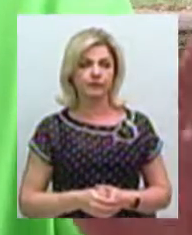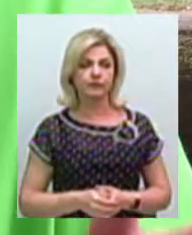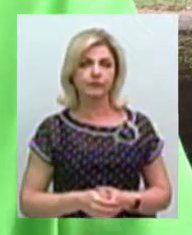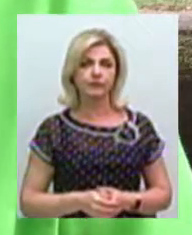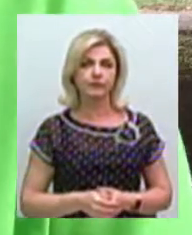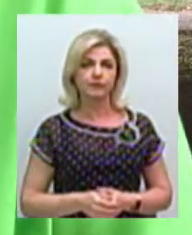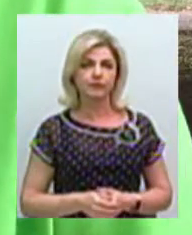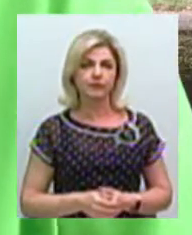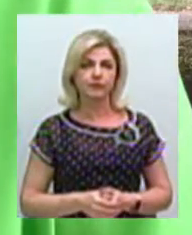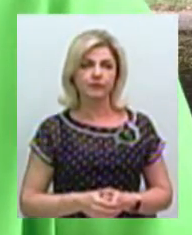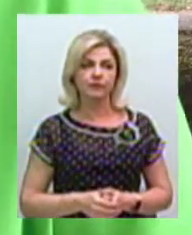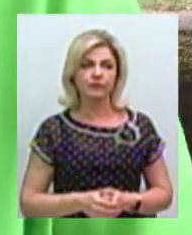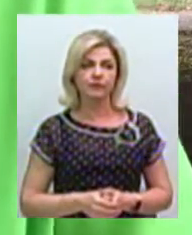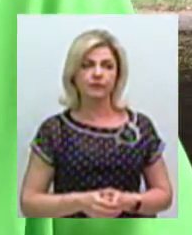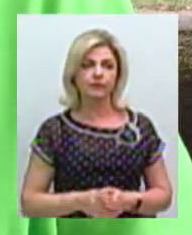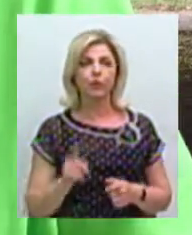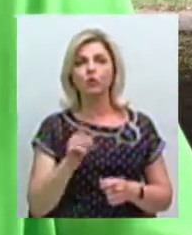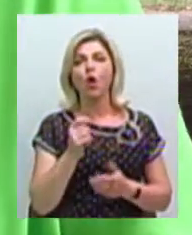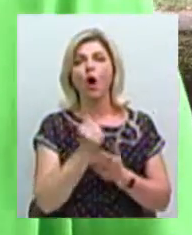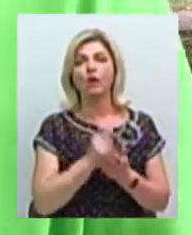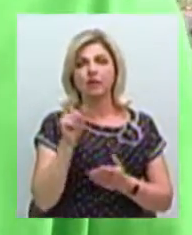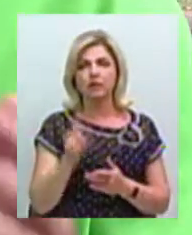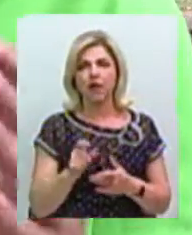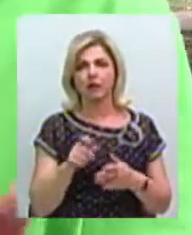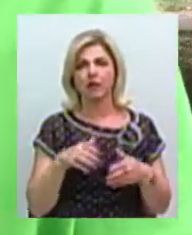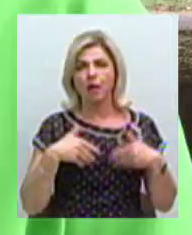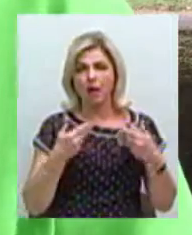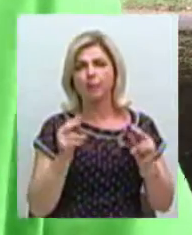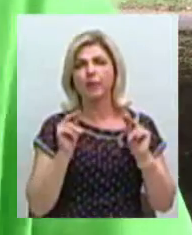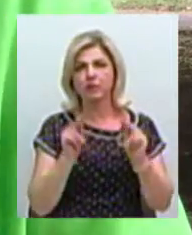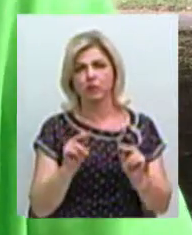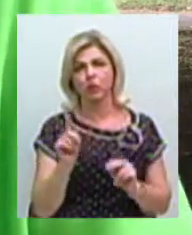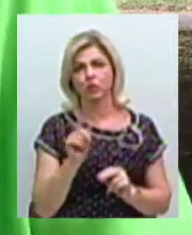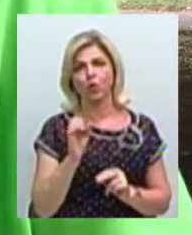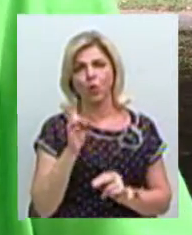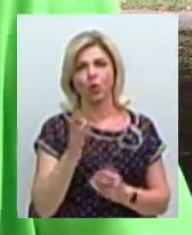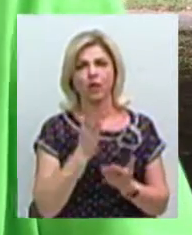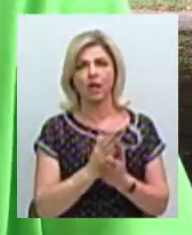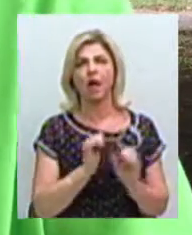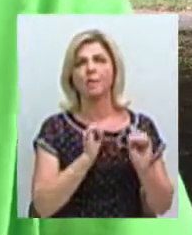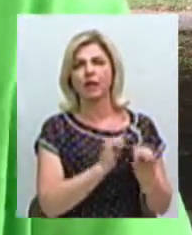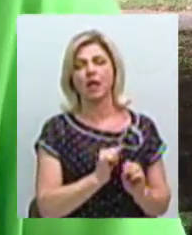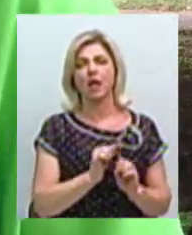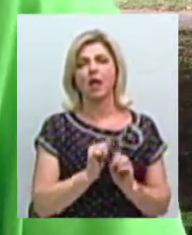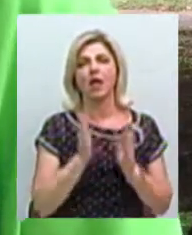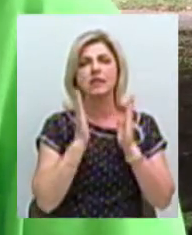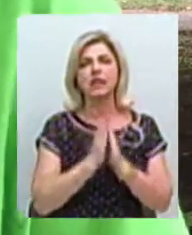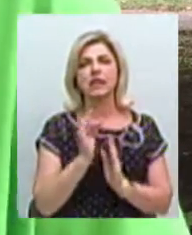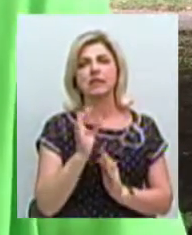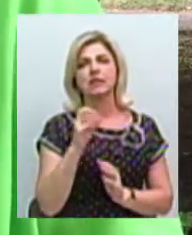що кандидат зізнається, що він є якимось там прихильником ісламського джихаду